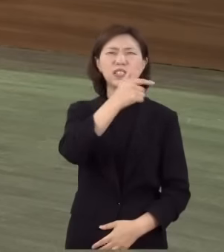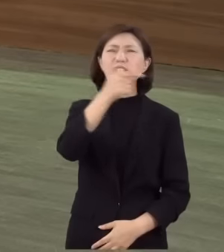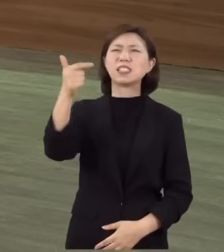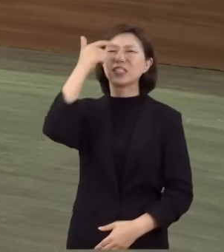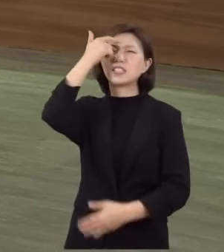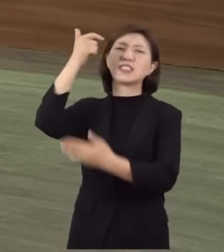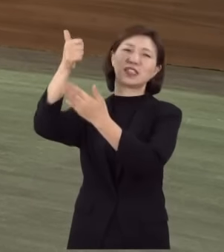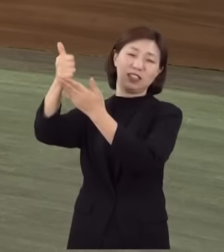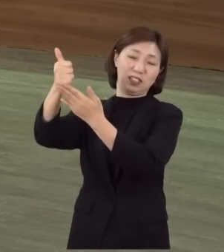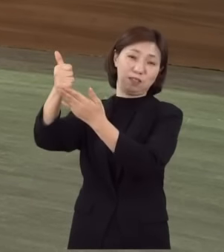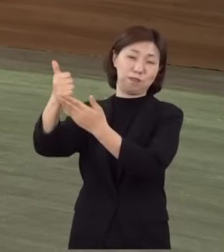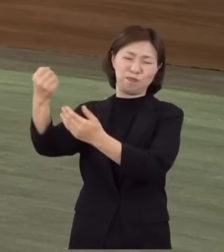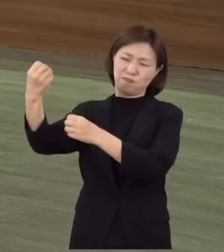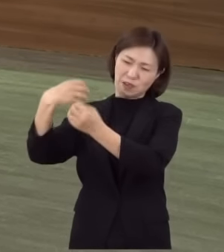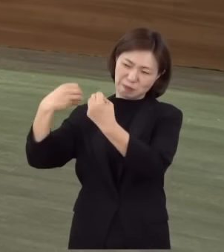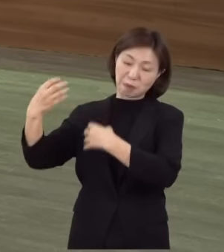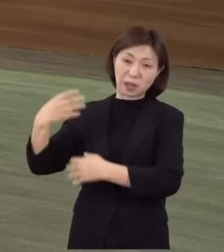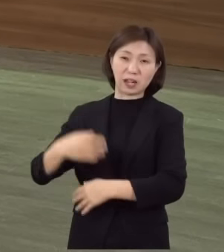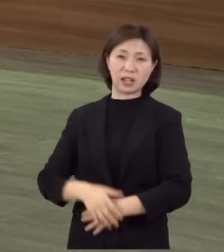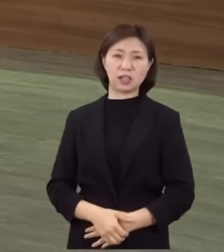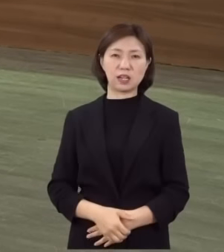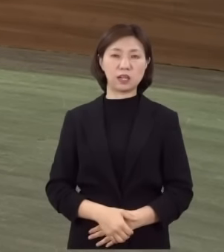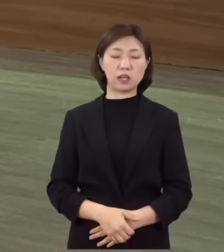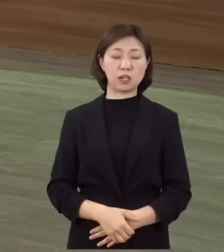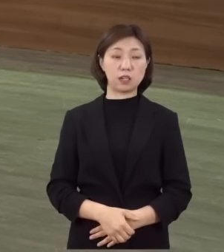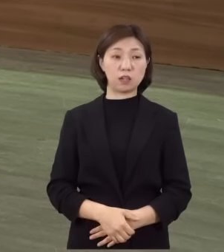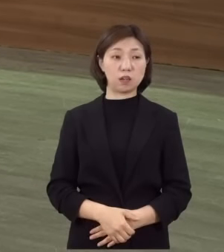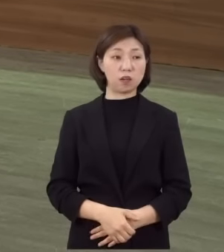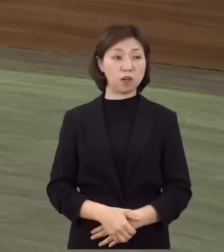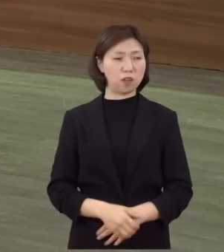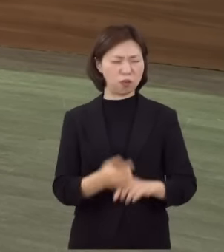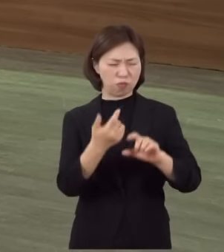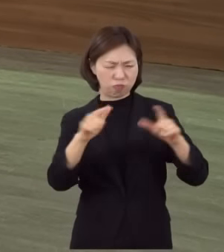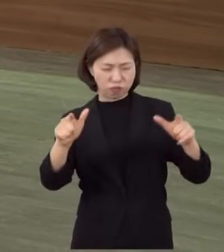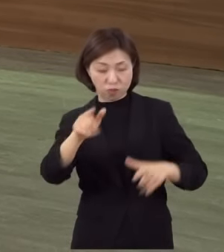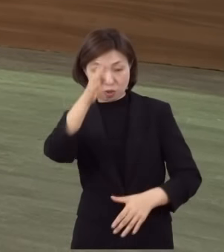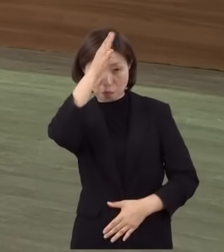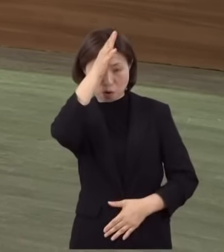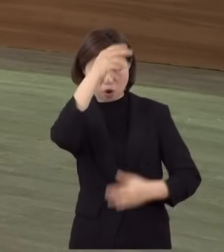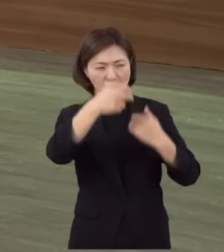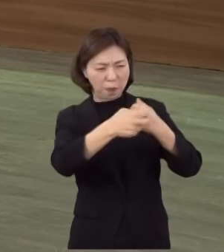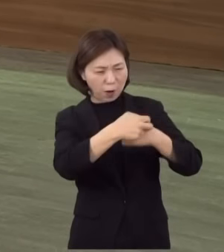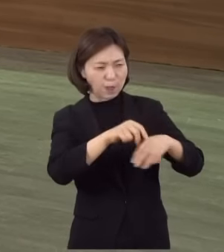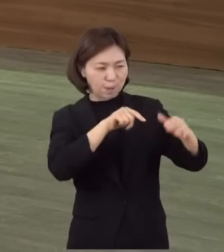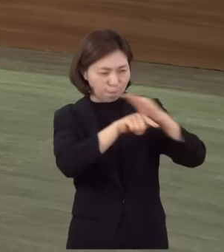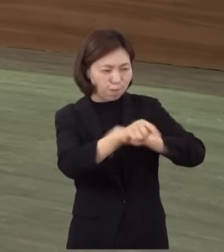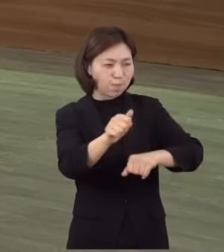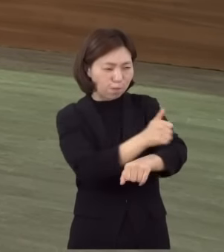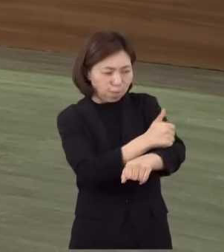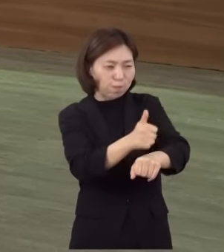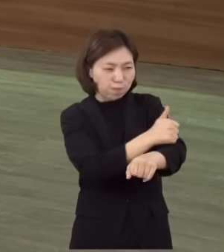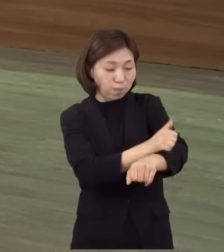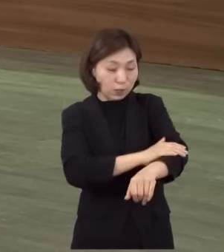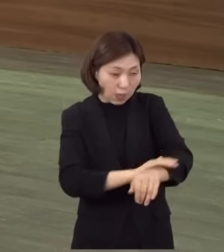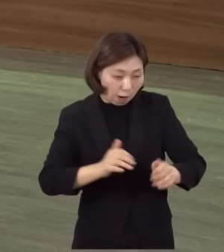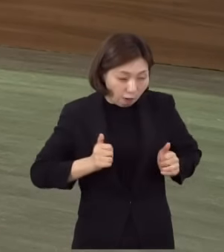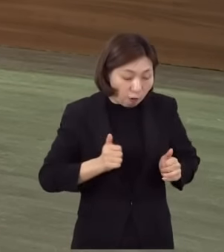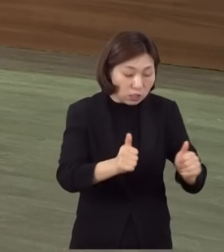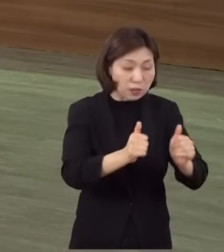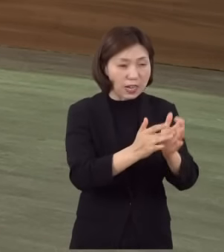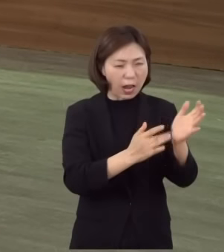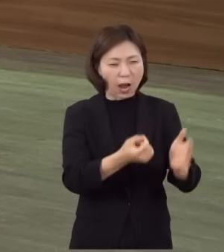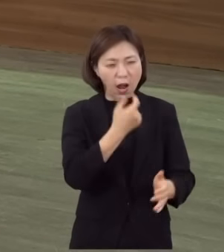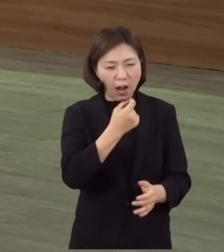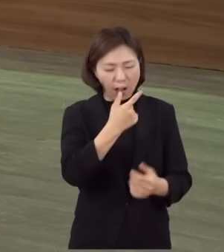하시더라고요 웬만한 병은 병원에서 치료를 잘 받으면 나을 수 있지만 전생의 업으로